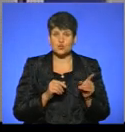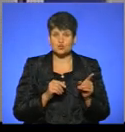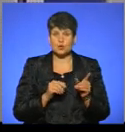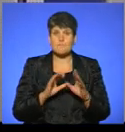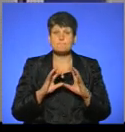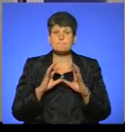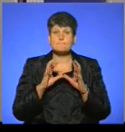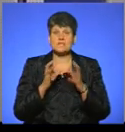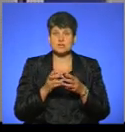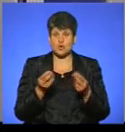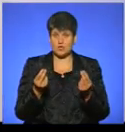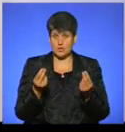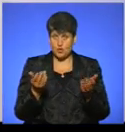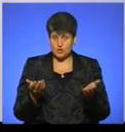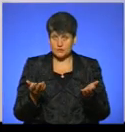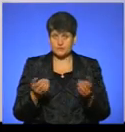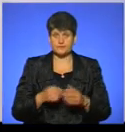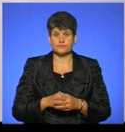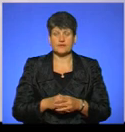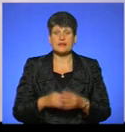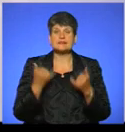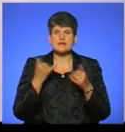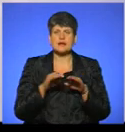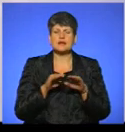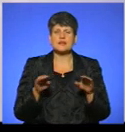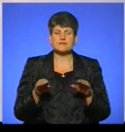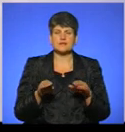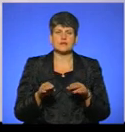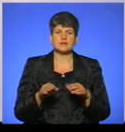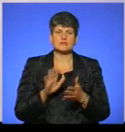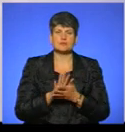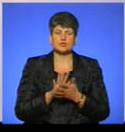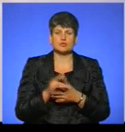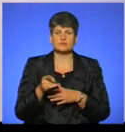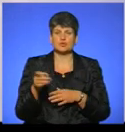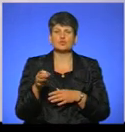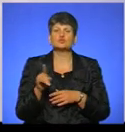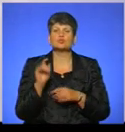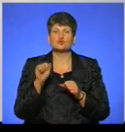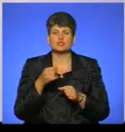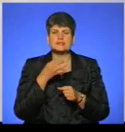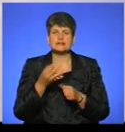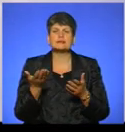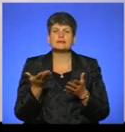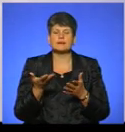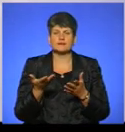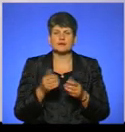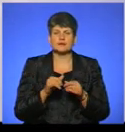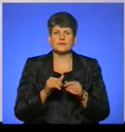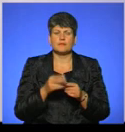міжнародних коштів. А який наразі рівень забрудненості Тернопільського ставу? Що можете сказати? Яка тенденція спостерігається